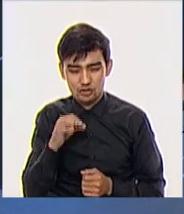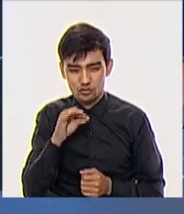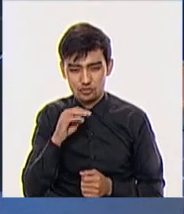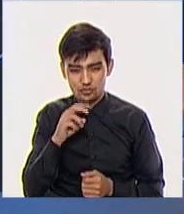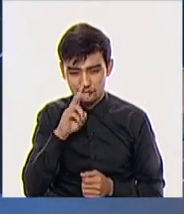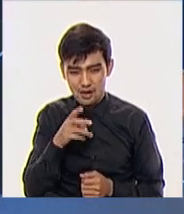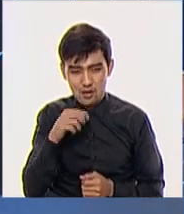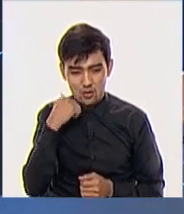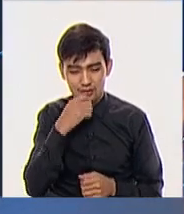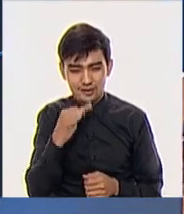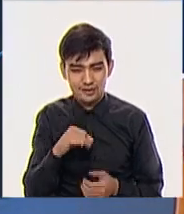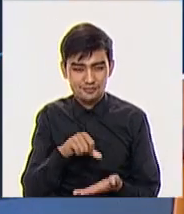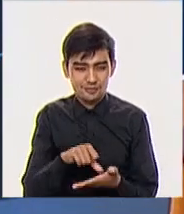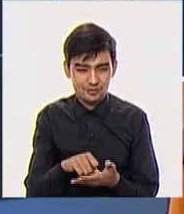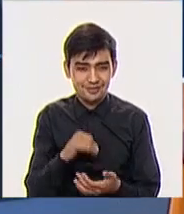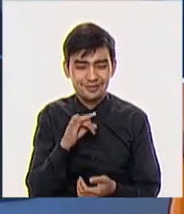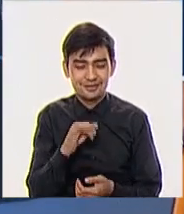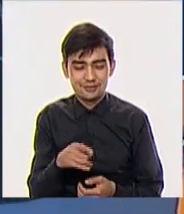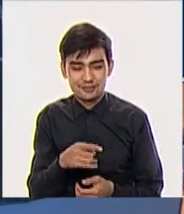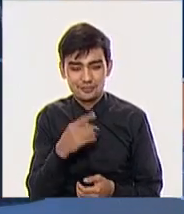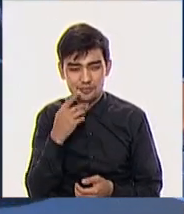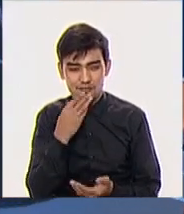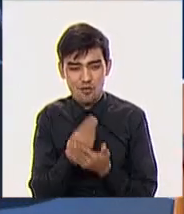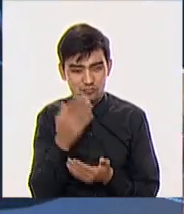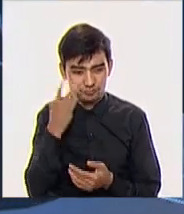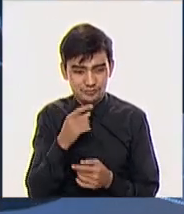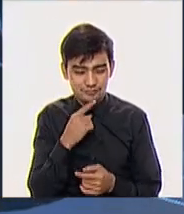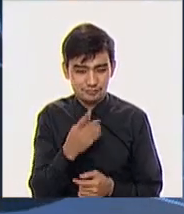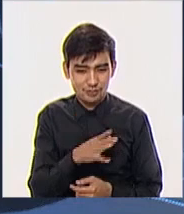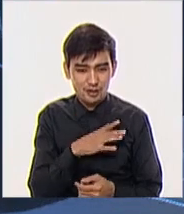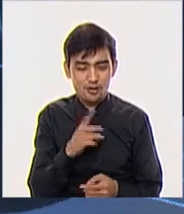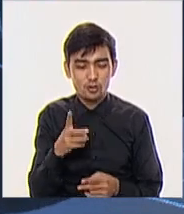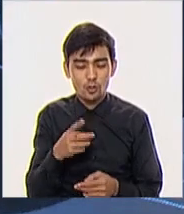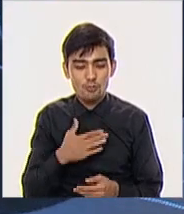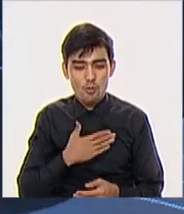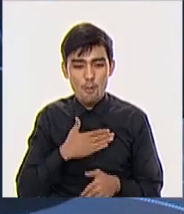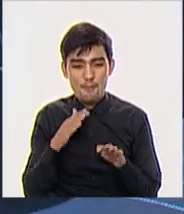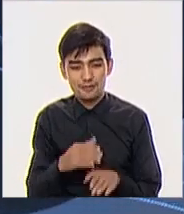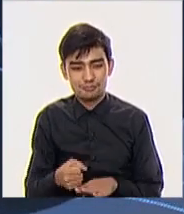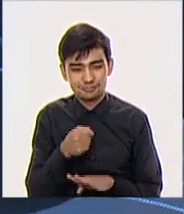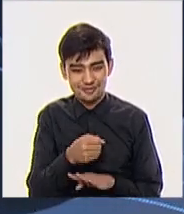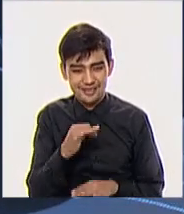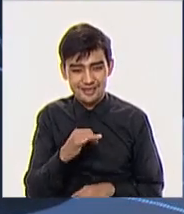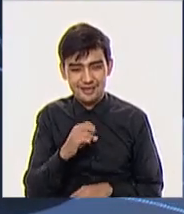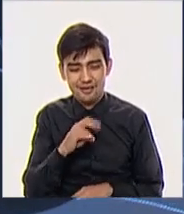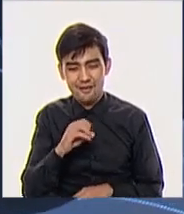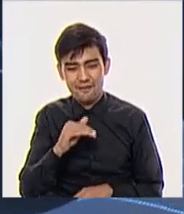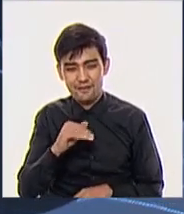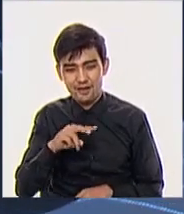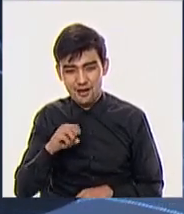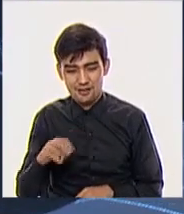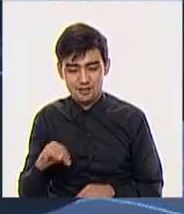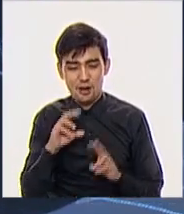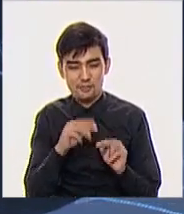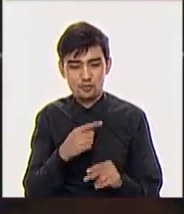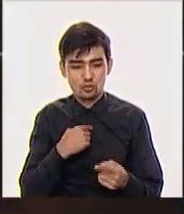года. Выступая в Кнессете, он раскритиковал своего вероятного преемника Нафтали Беннета и пообещал скоро